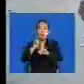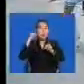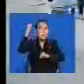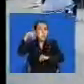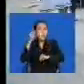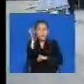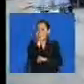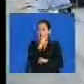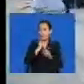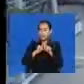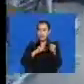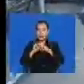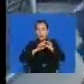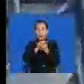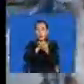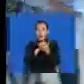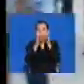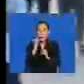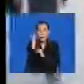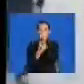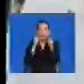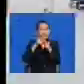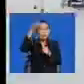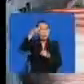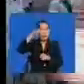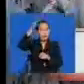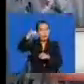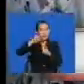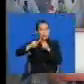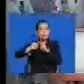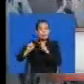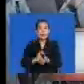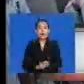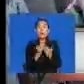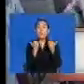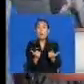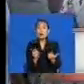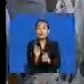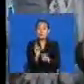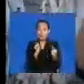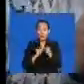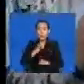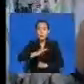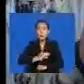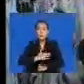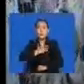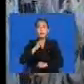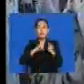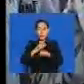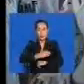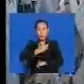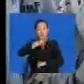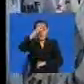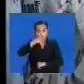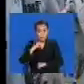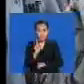บูธที่ให้บริการแก่ผู้ร่วมงานของปตท. ก็วันนี้เป็นวันที่น่าภูมิใจของคนไทยวันหนึ่งนะครับเพราะ